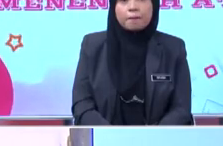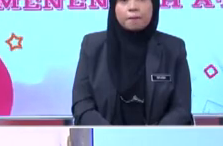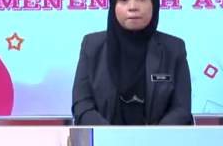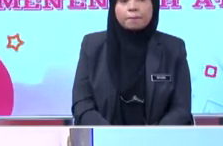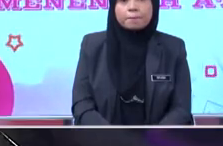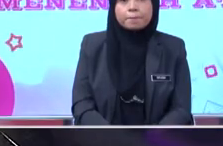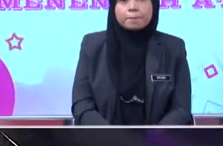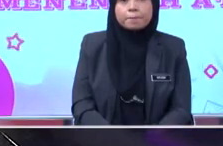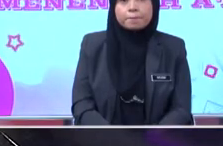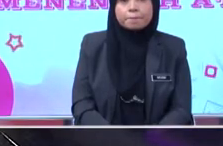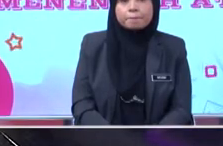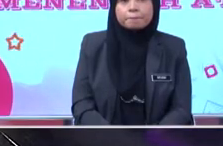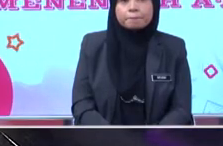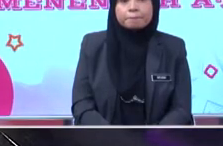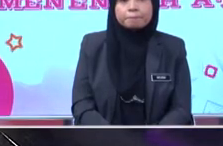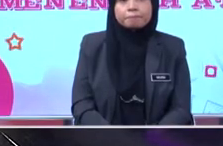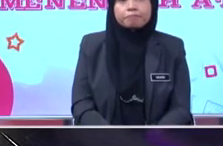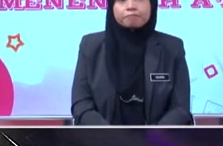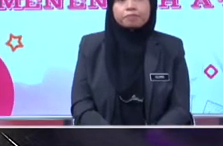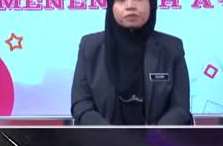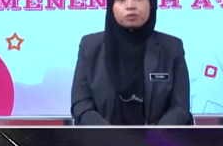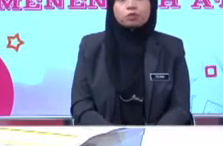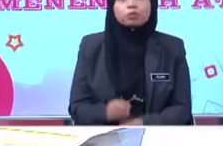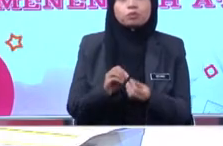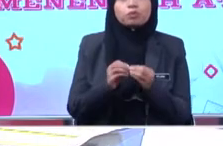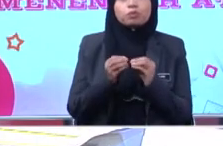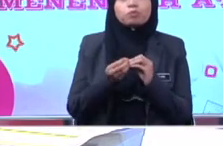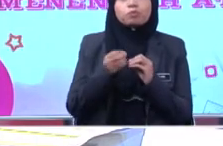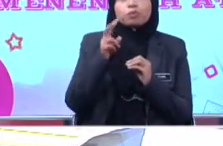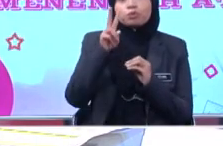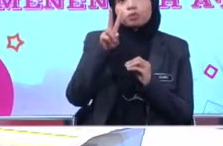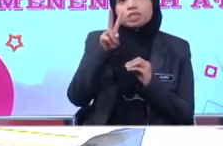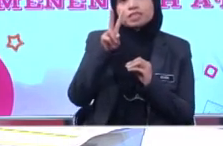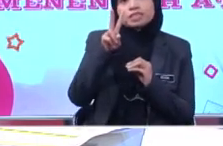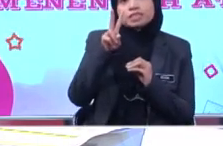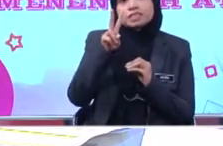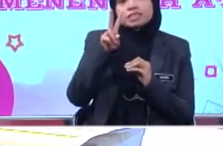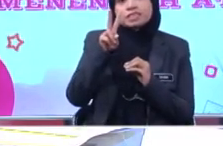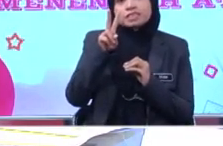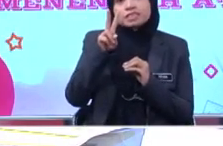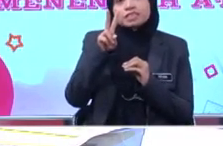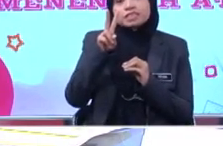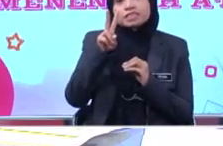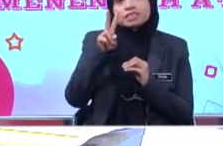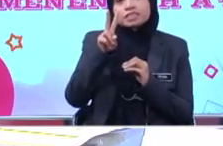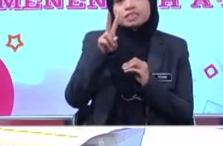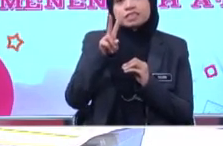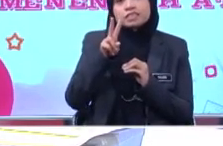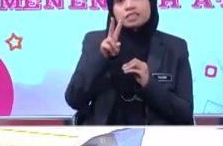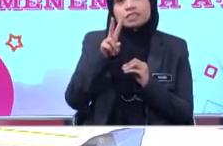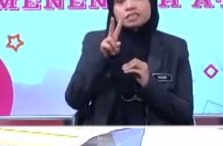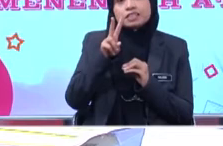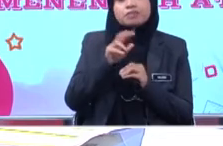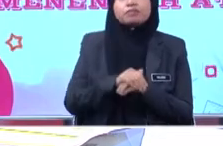ama Annisa bayang situ Oke kita lihat awaiting to the way your way